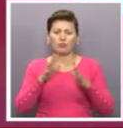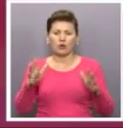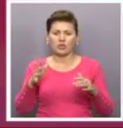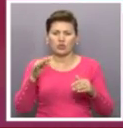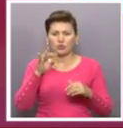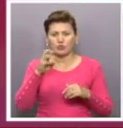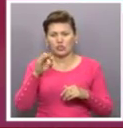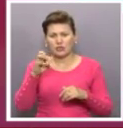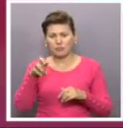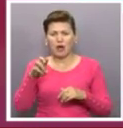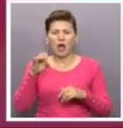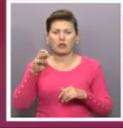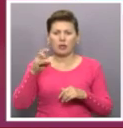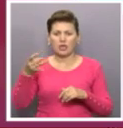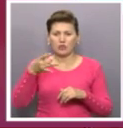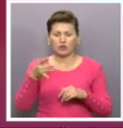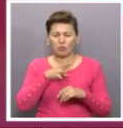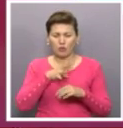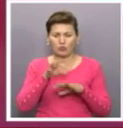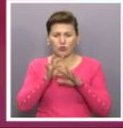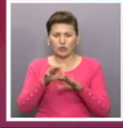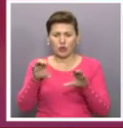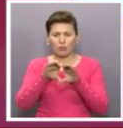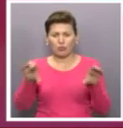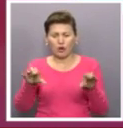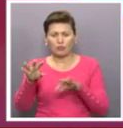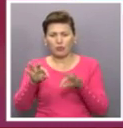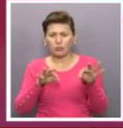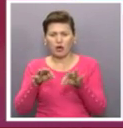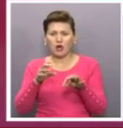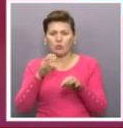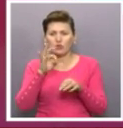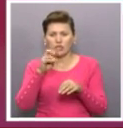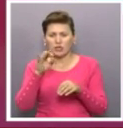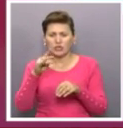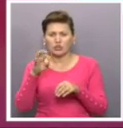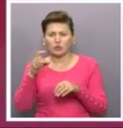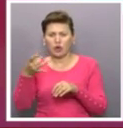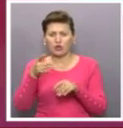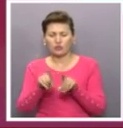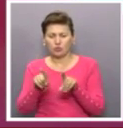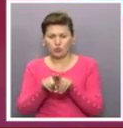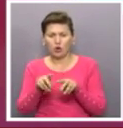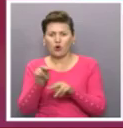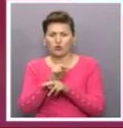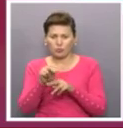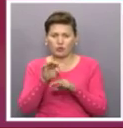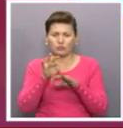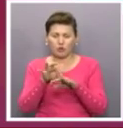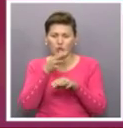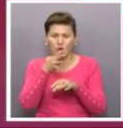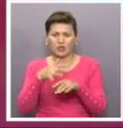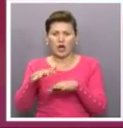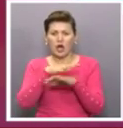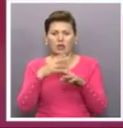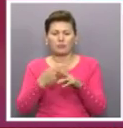Түрксіб және Алмалы аудандарында жүргізіледі. Сондай құбыр жүйелері Бостандық және Жетісу аудандарында да жөнделеді. Ал жөндеу жұмыстары кезінде халық